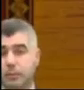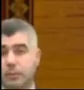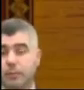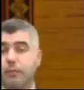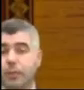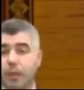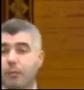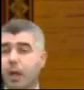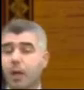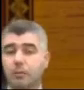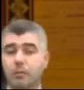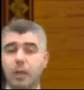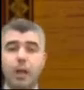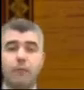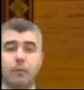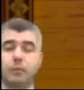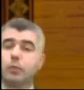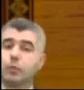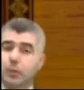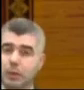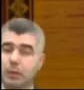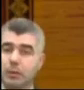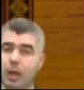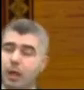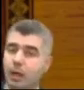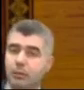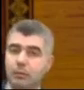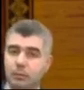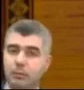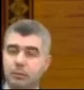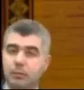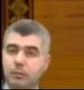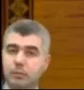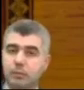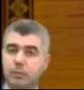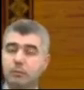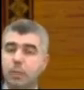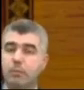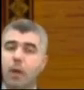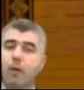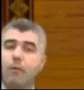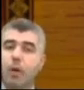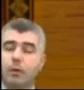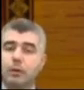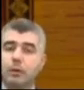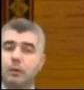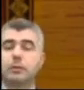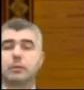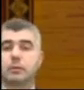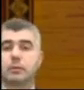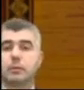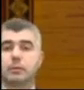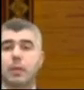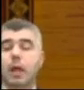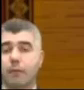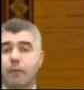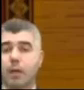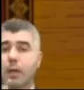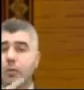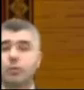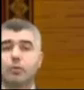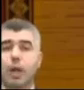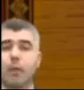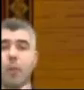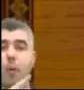الصادرات العسكرية إلى لبنان وإلى مجلس وقف الحرب في لبنان وغزة. وبالتالي إن فرنسا